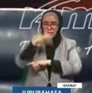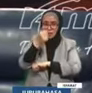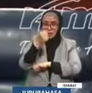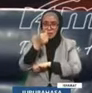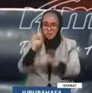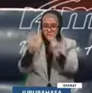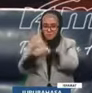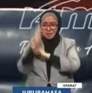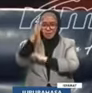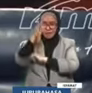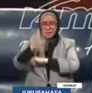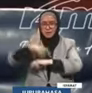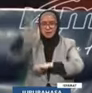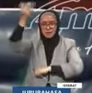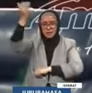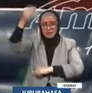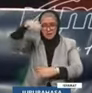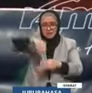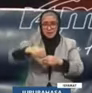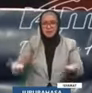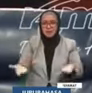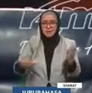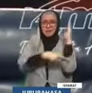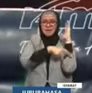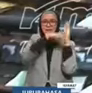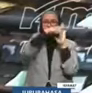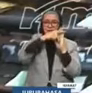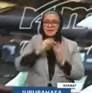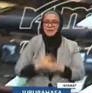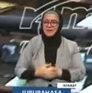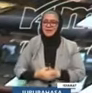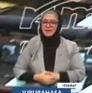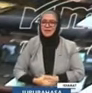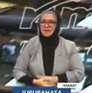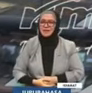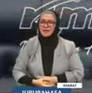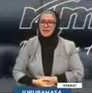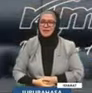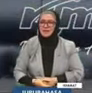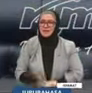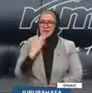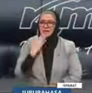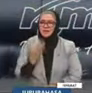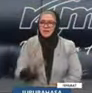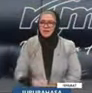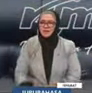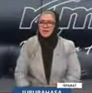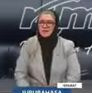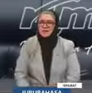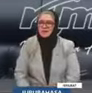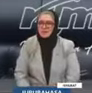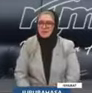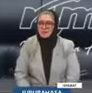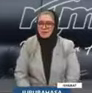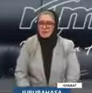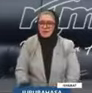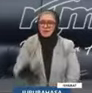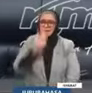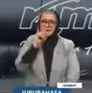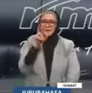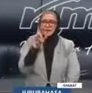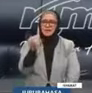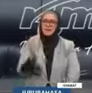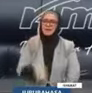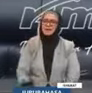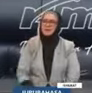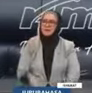akan dibentangkan di paling bersih Bakrie seller timbalan menteri satu nenek bekasih yang membuat Bakrie